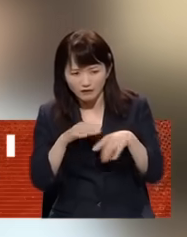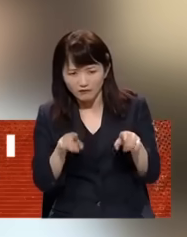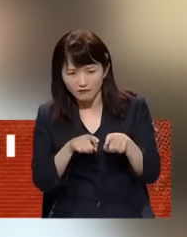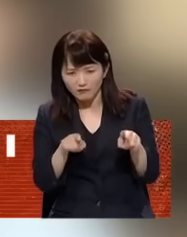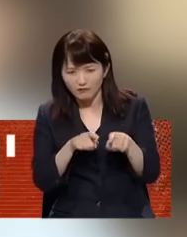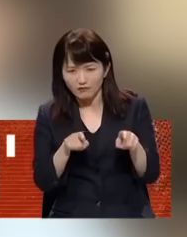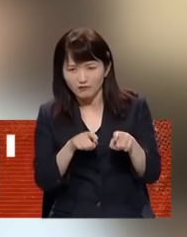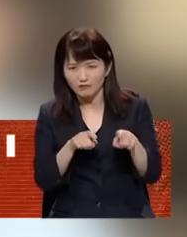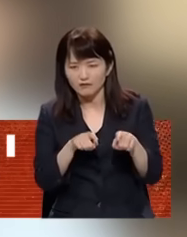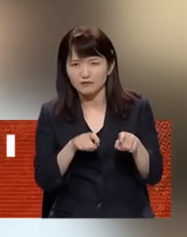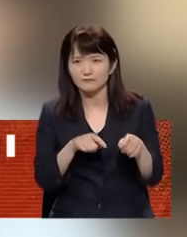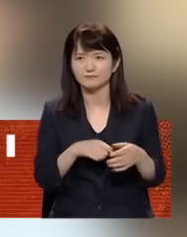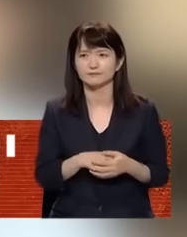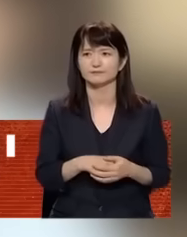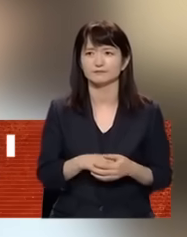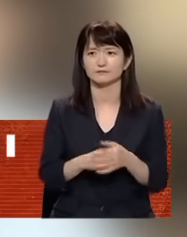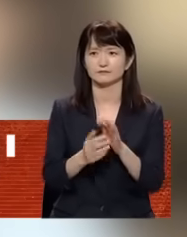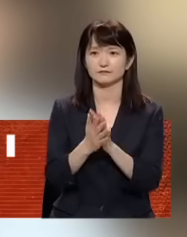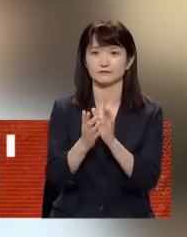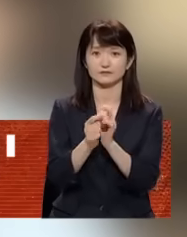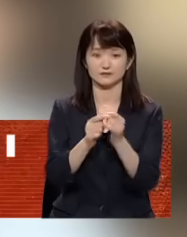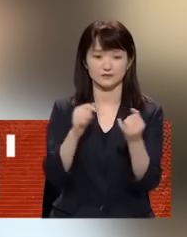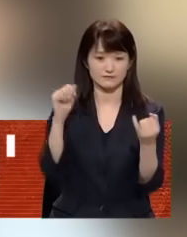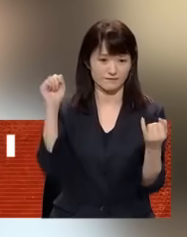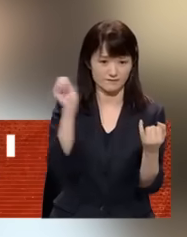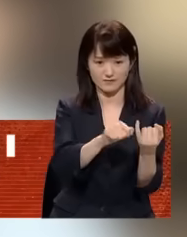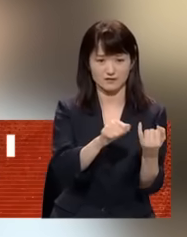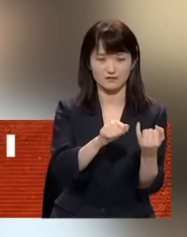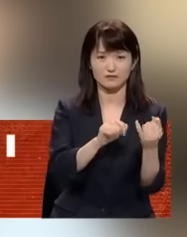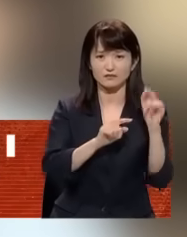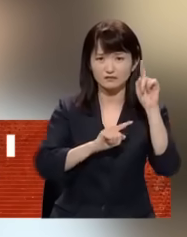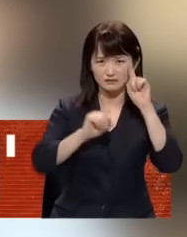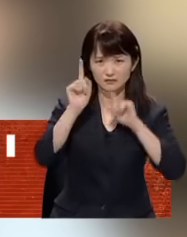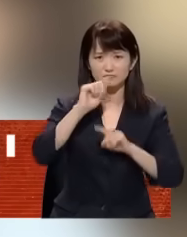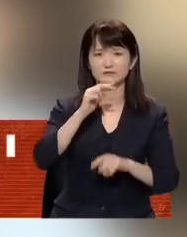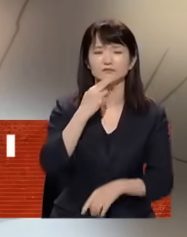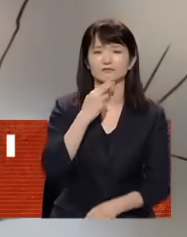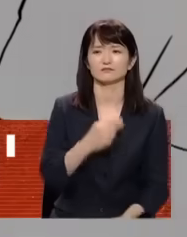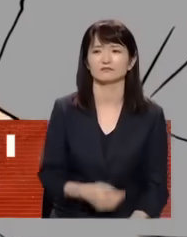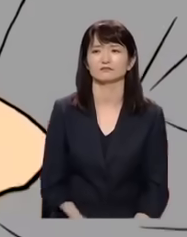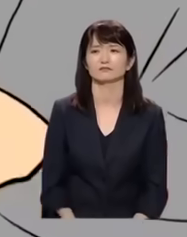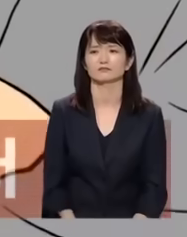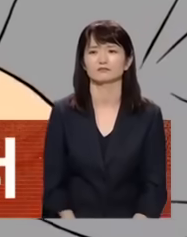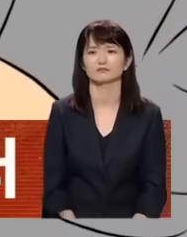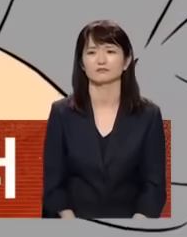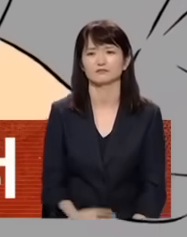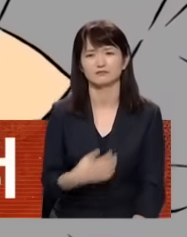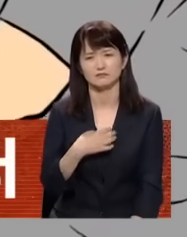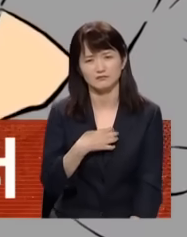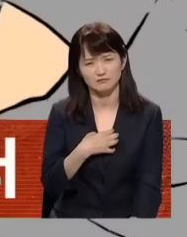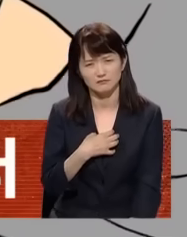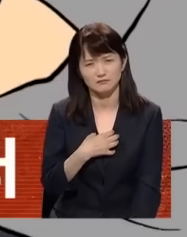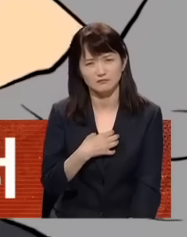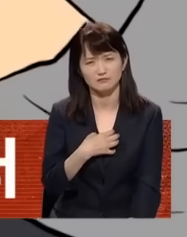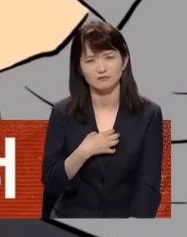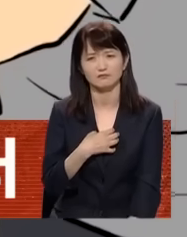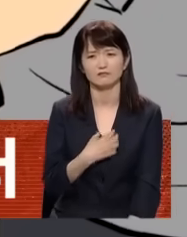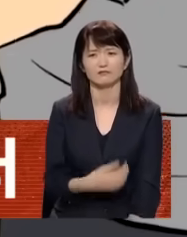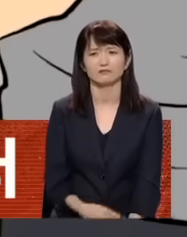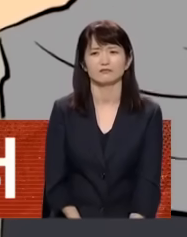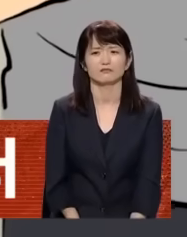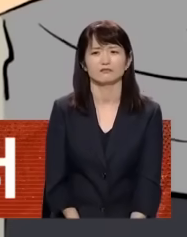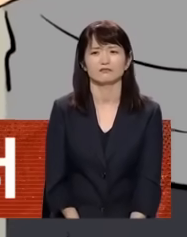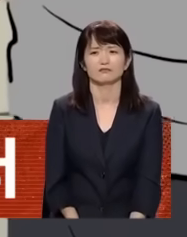이게 직접적으로 아무 흔적도 안 남는 그런 상황이 되고 있다는 거예요 안에는 근데 저는 걱정스러운 게요 이러다가